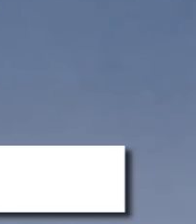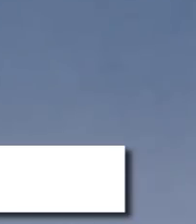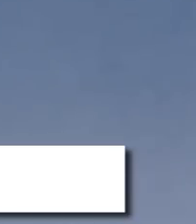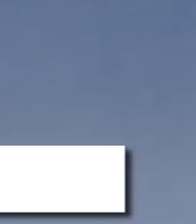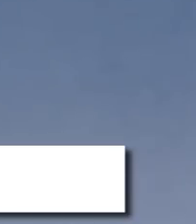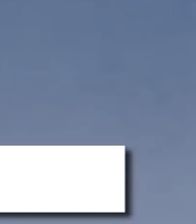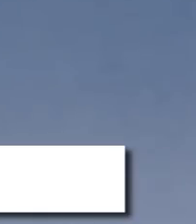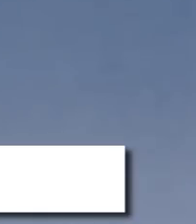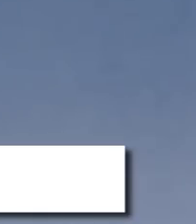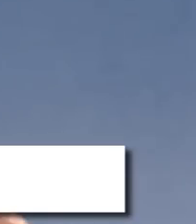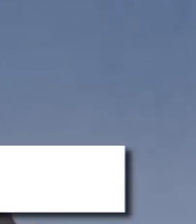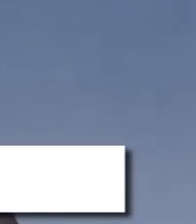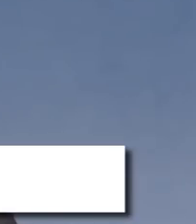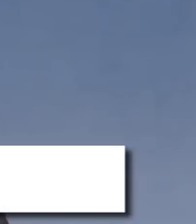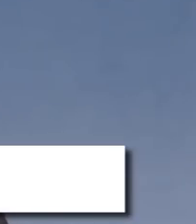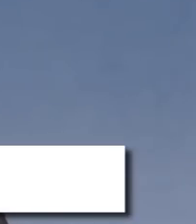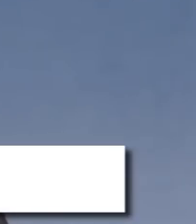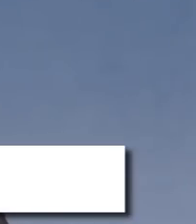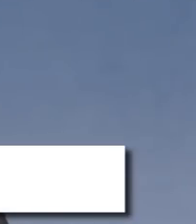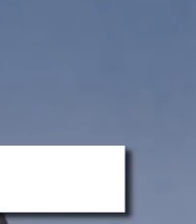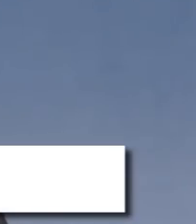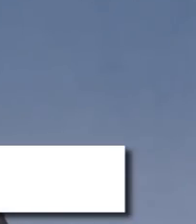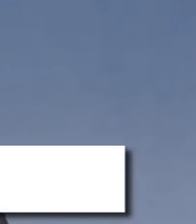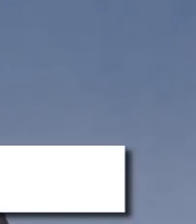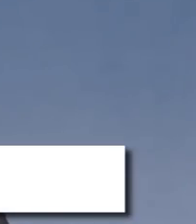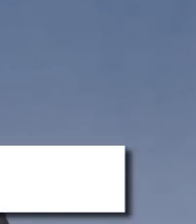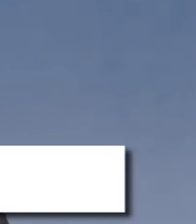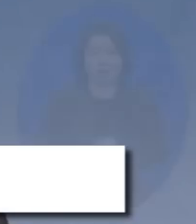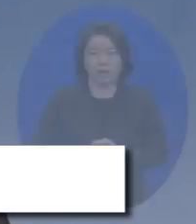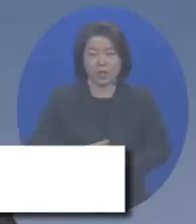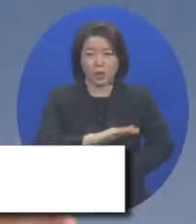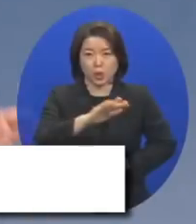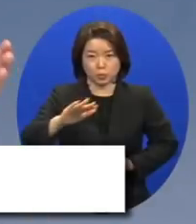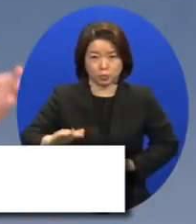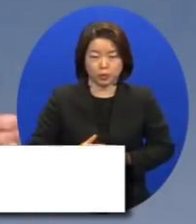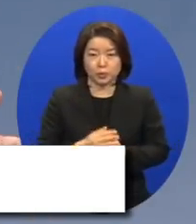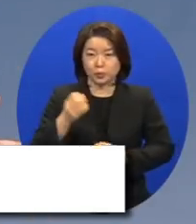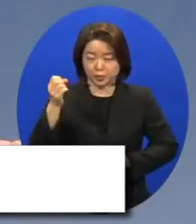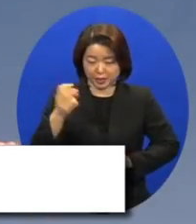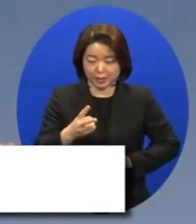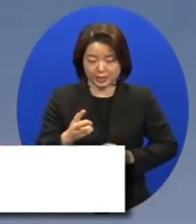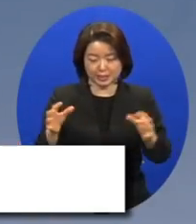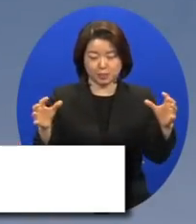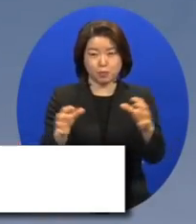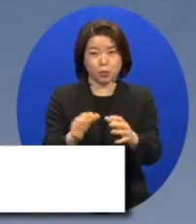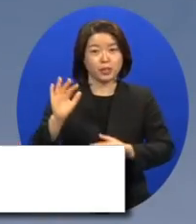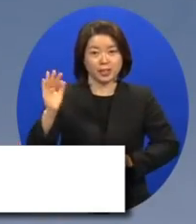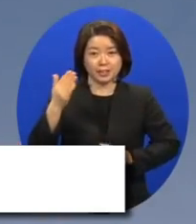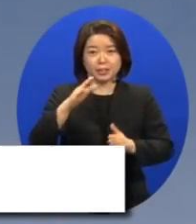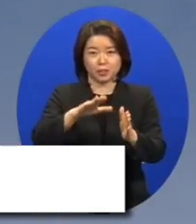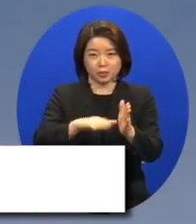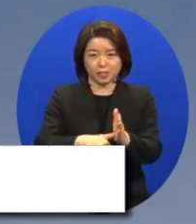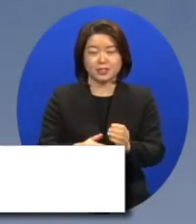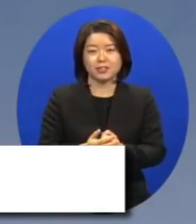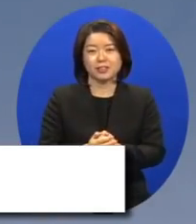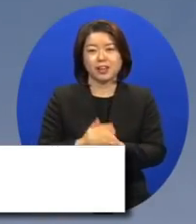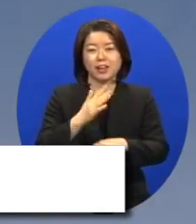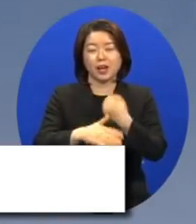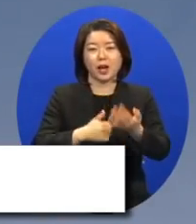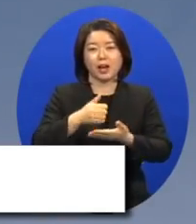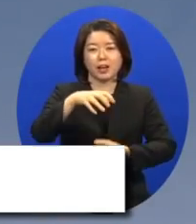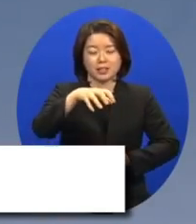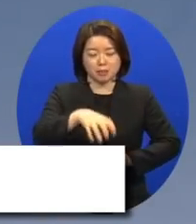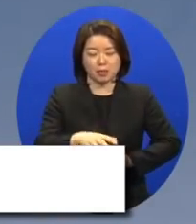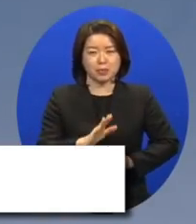학교로 가게 되잖아요 우리도 다시 모이게 됐을 때 하나님 앞에 정말